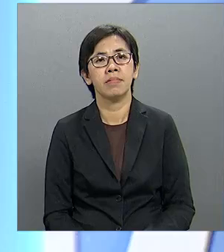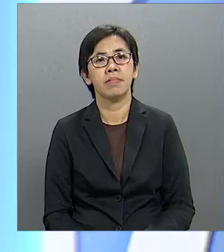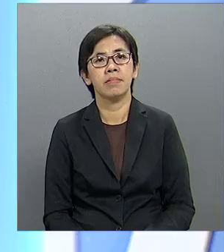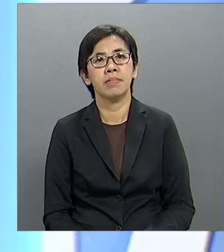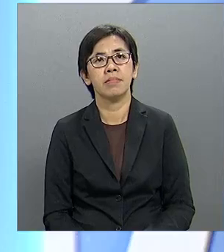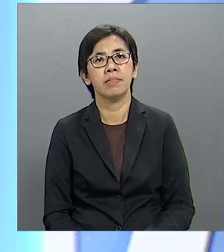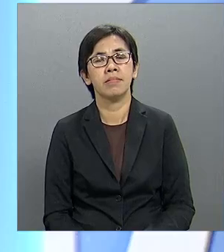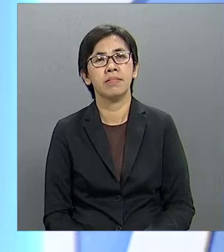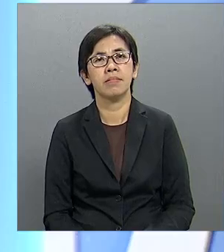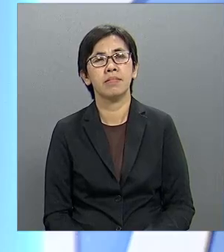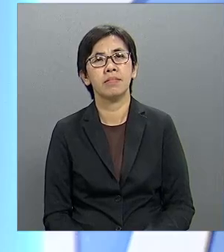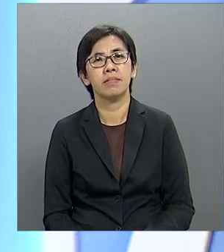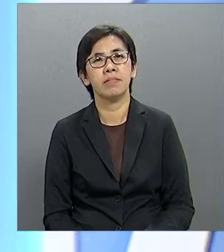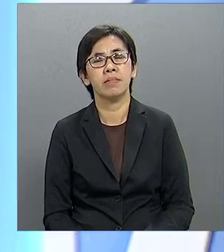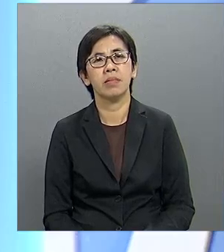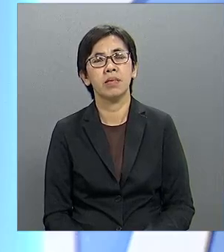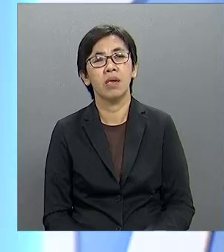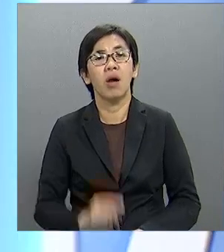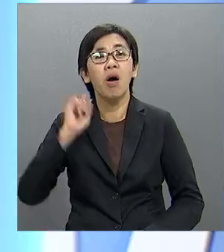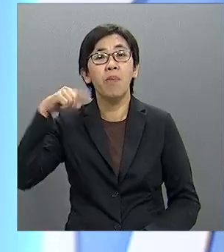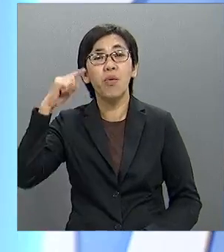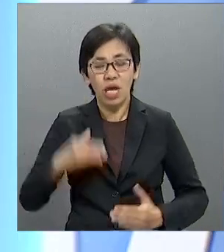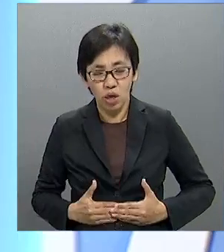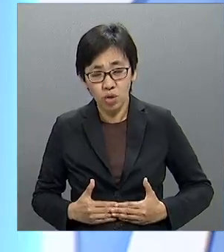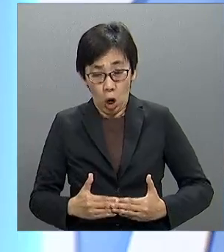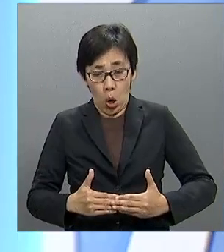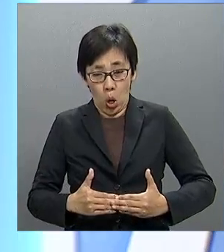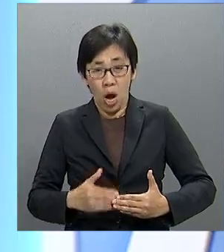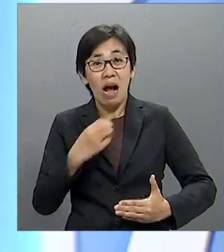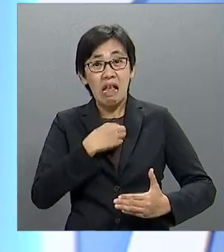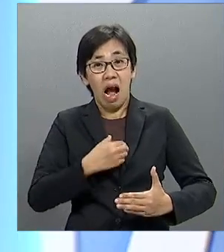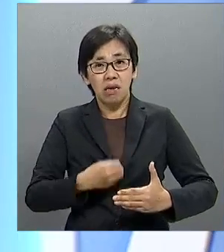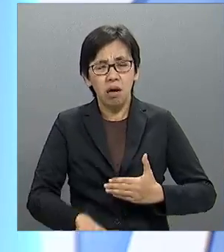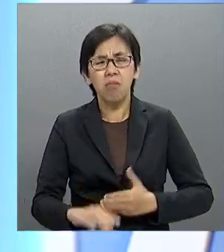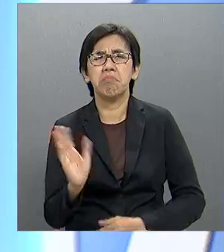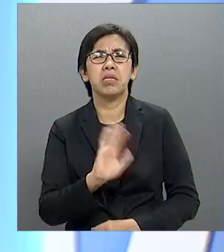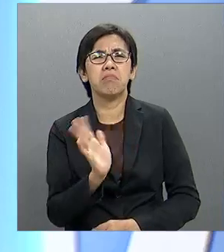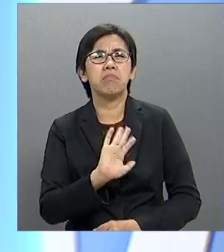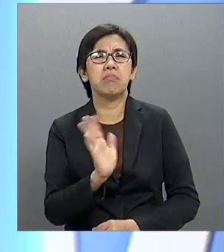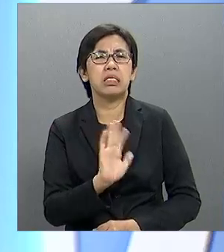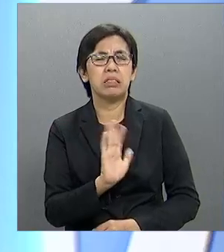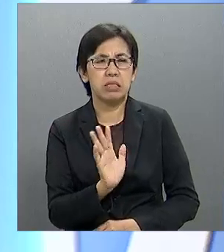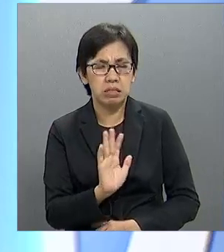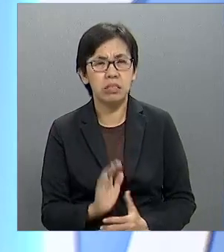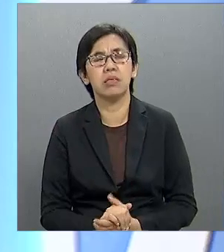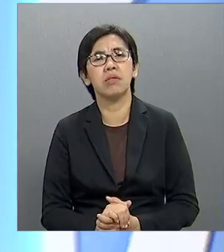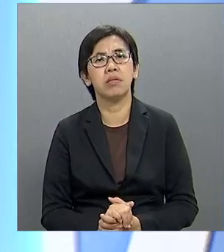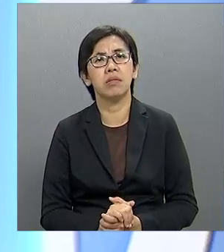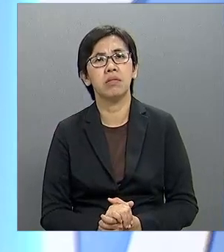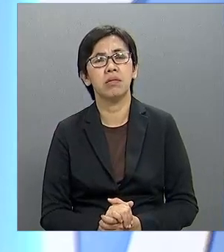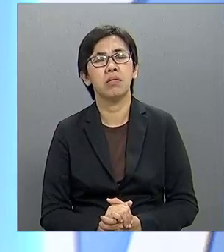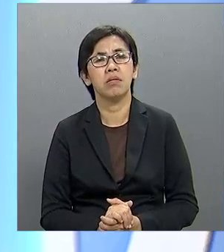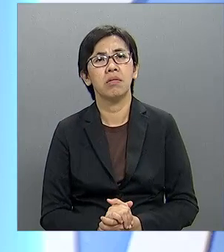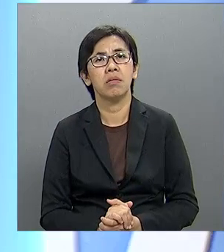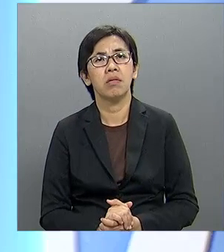ไม่มีผู้หญิงคนไหนตั้งใจท้องเพื่อที่จะไปทำแท้งนะคะคุณผู้ชมซึ่งในเรื่องของการที่หลายๆคน